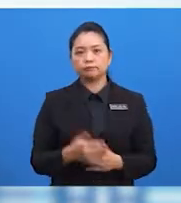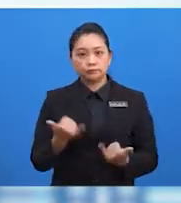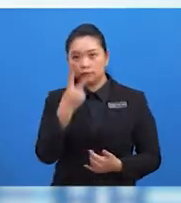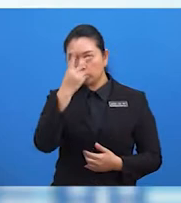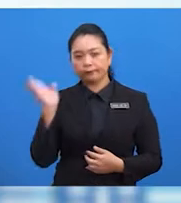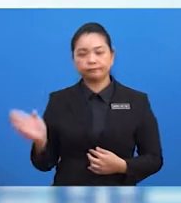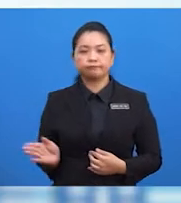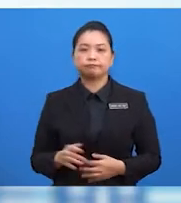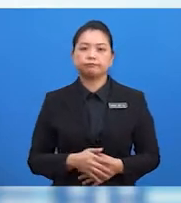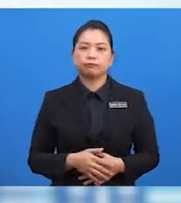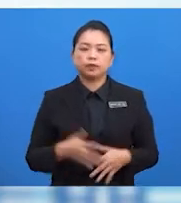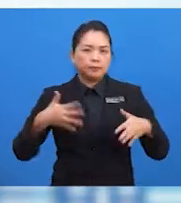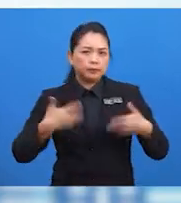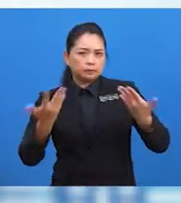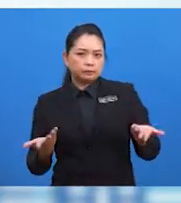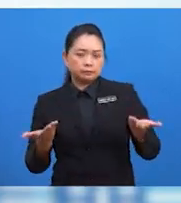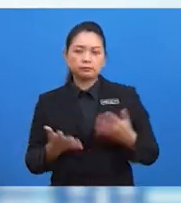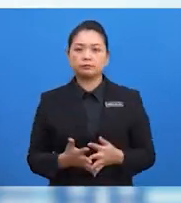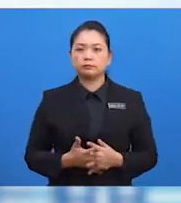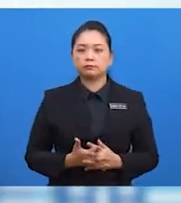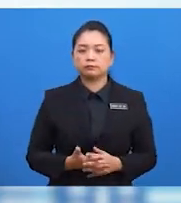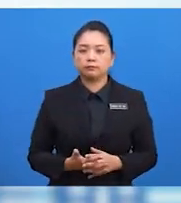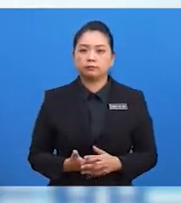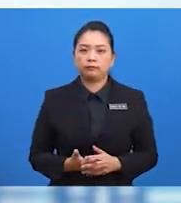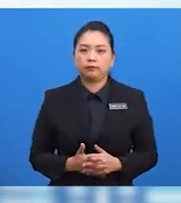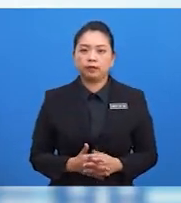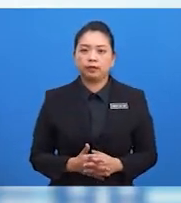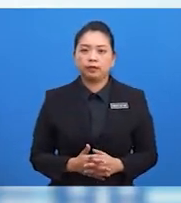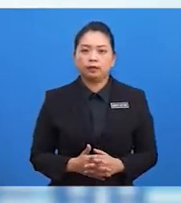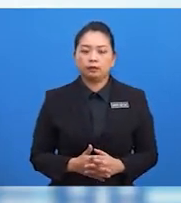Belanjawan lebihan. Bagaimana pula situasi belanjawan lebihan?